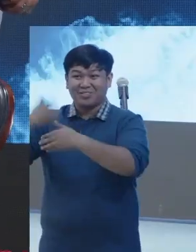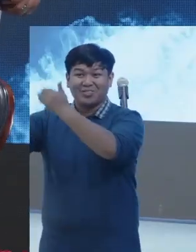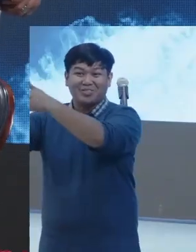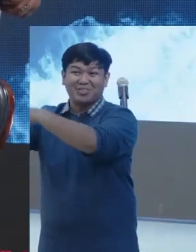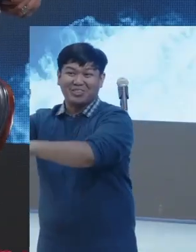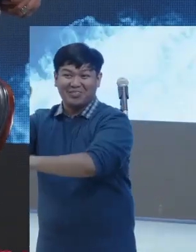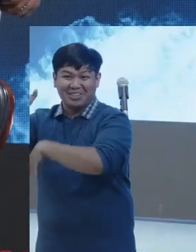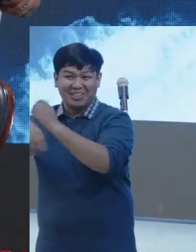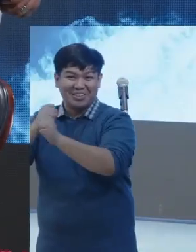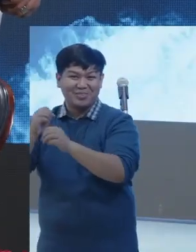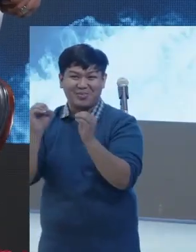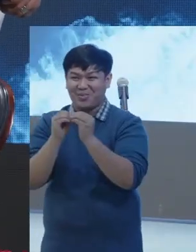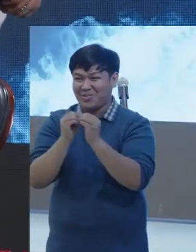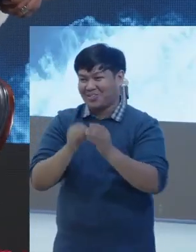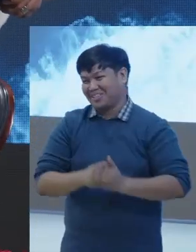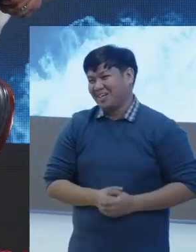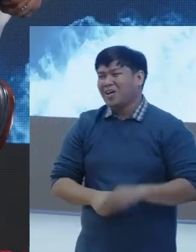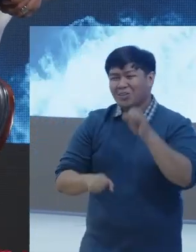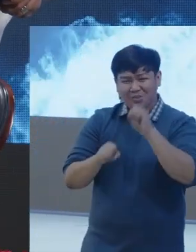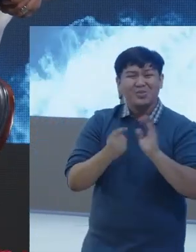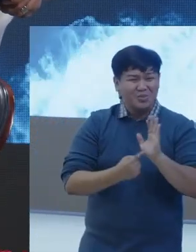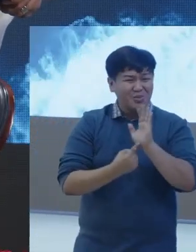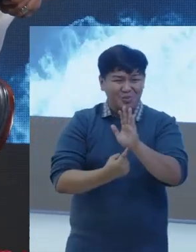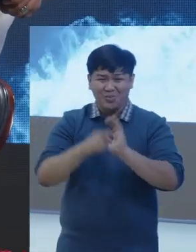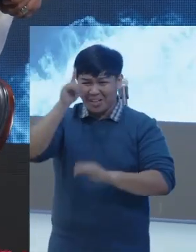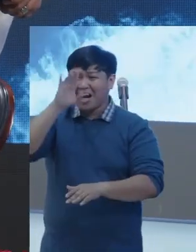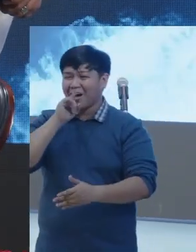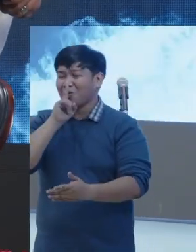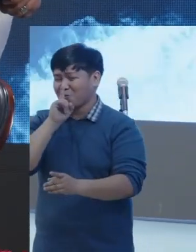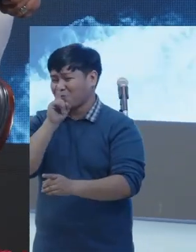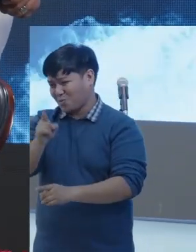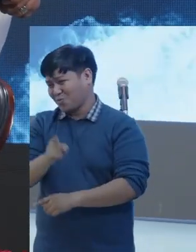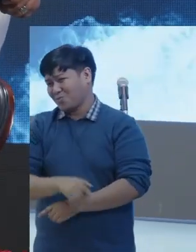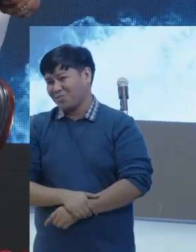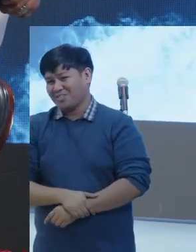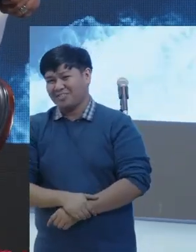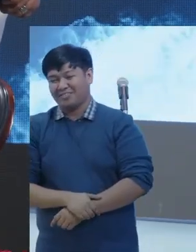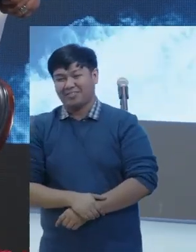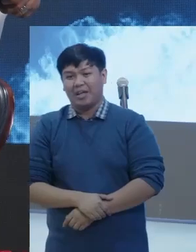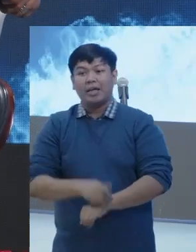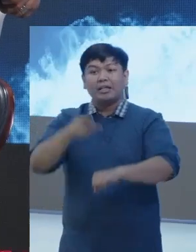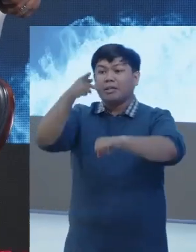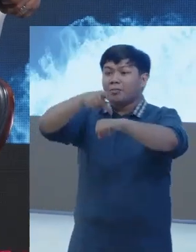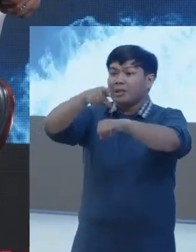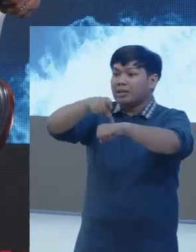Si Peter, dininay ang Panginoon ilang beses? 3 times.